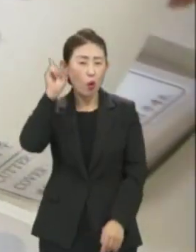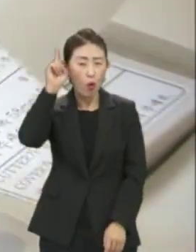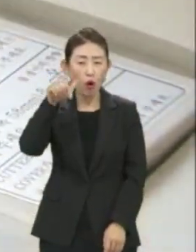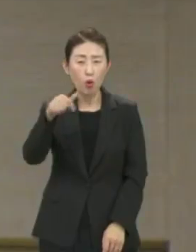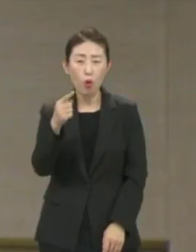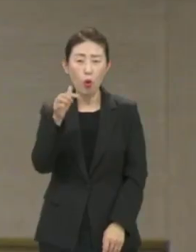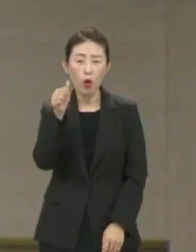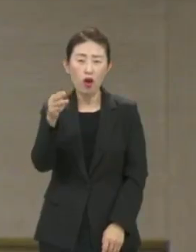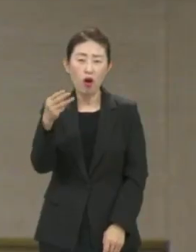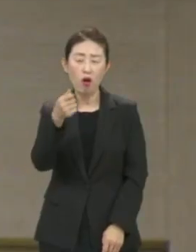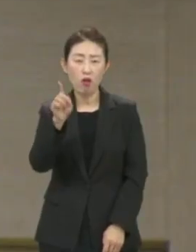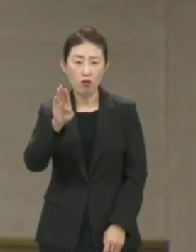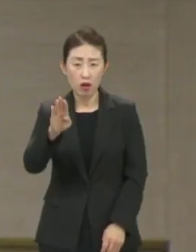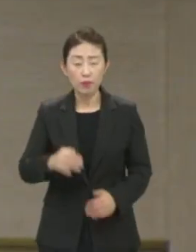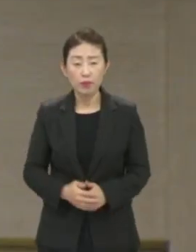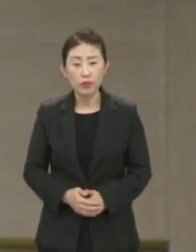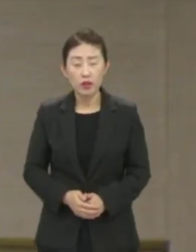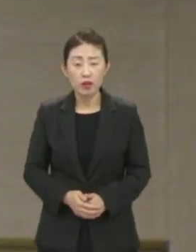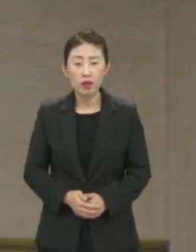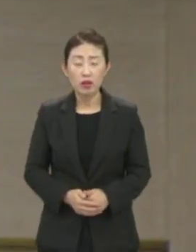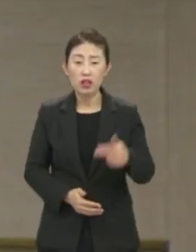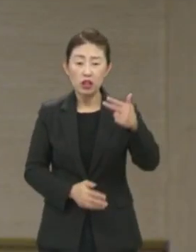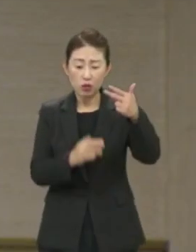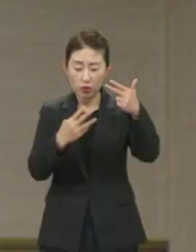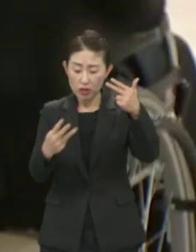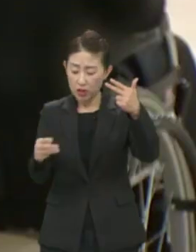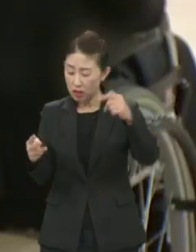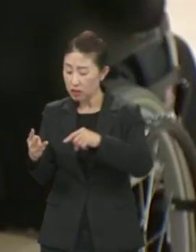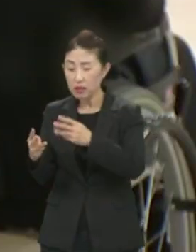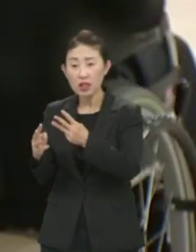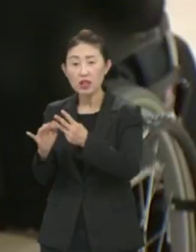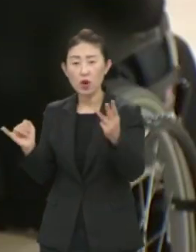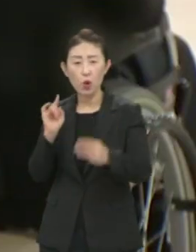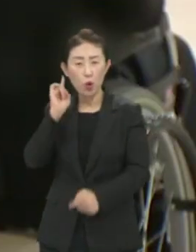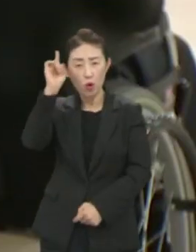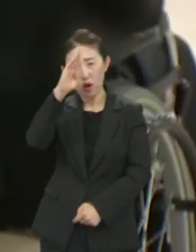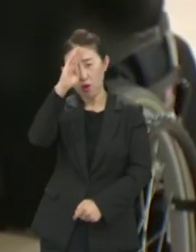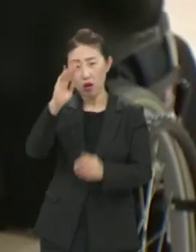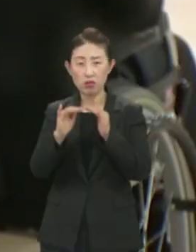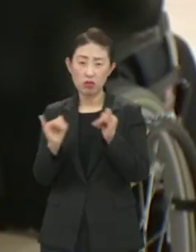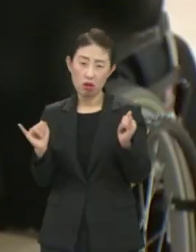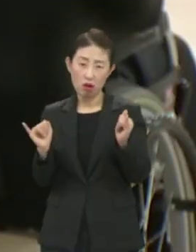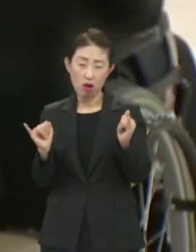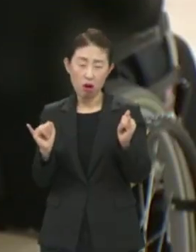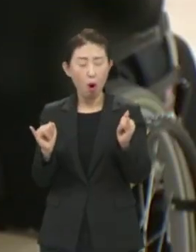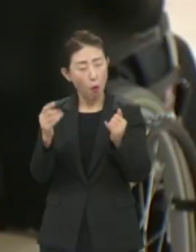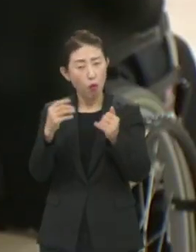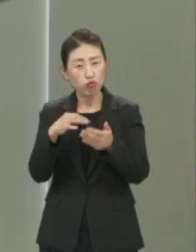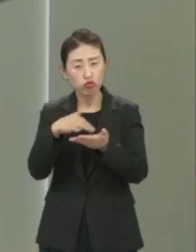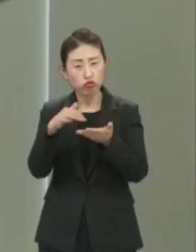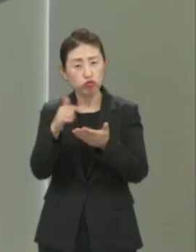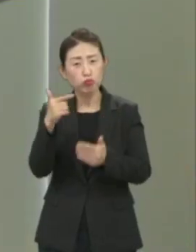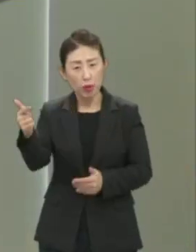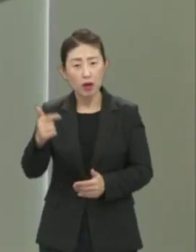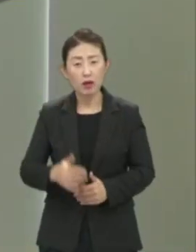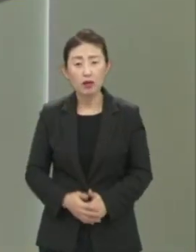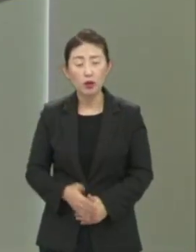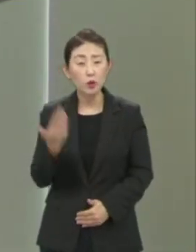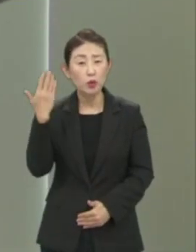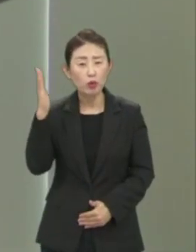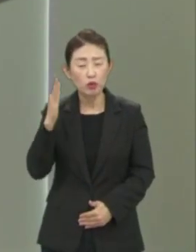부릅니다. 국내 성인 10명 중 3명은 고혈압 환자로 추정될 정도로 많습니다.